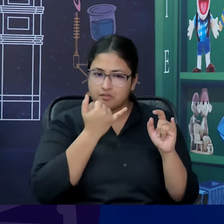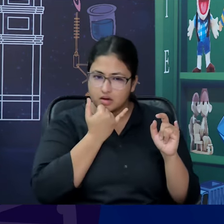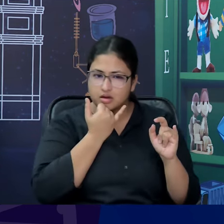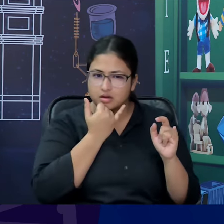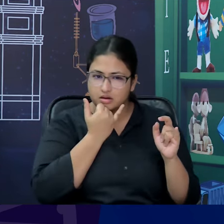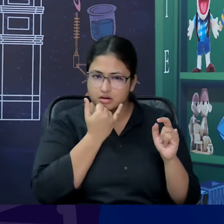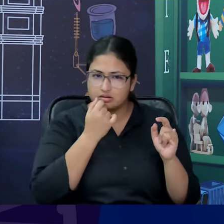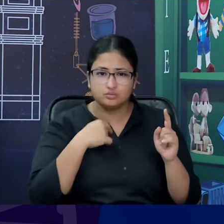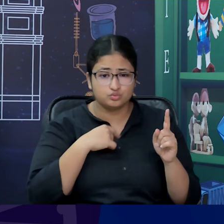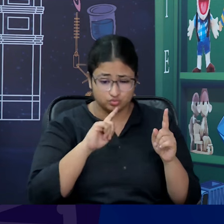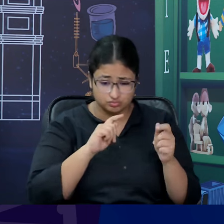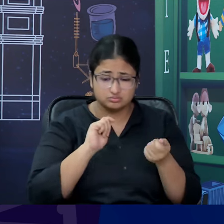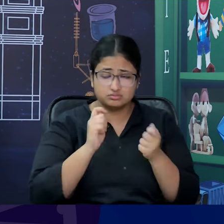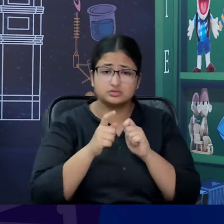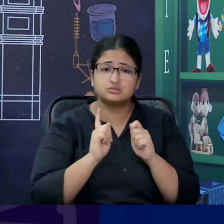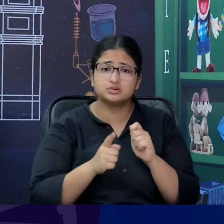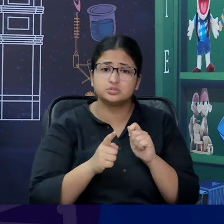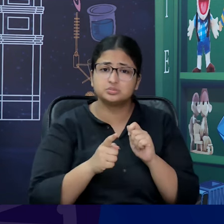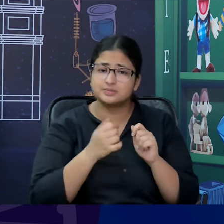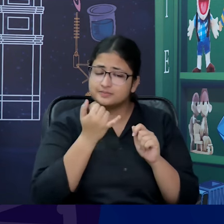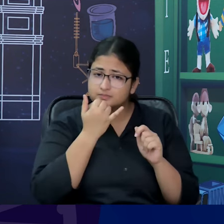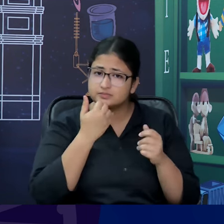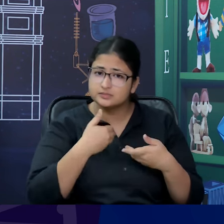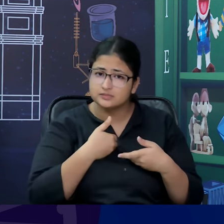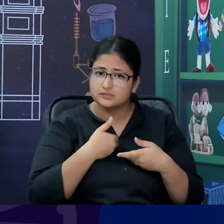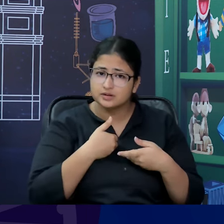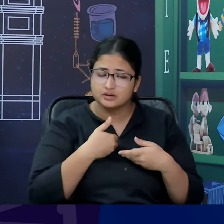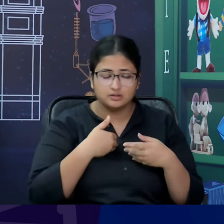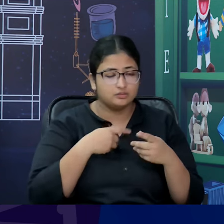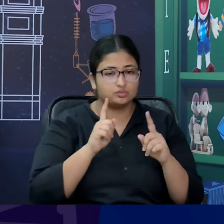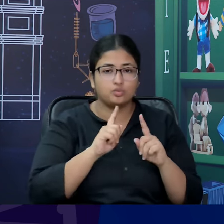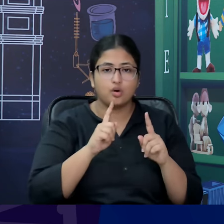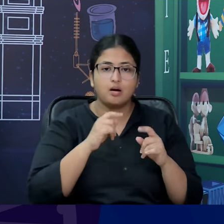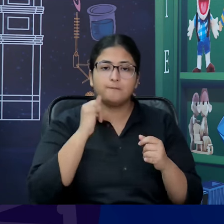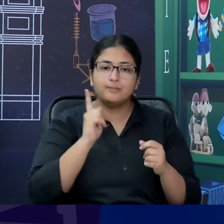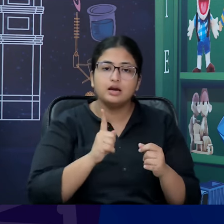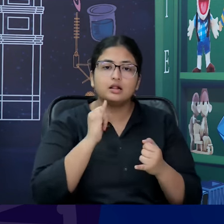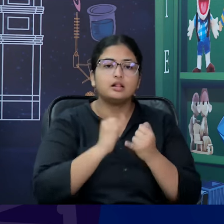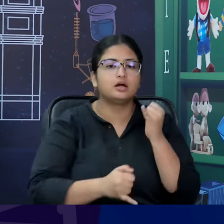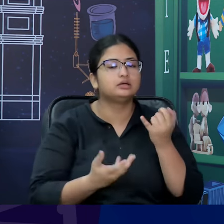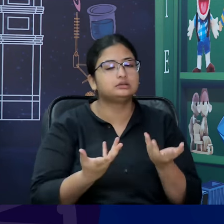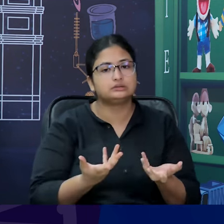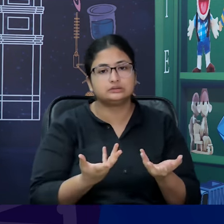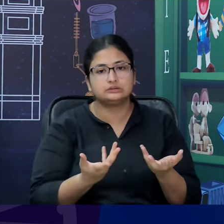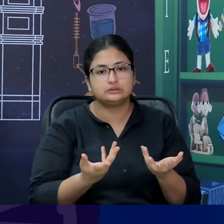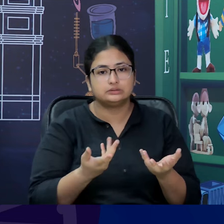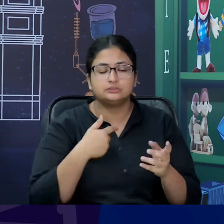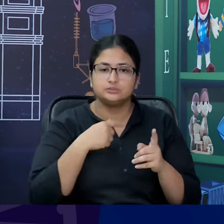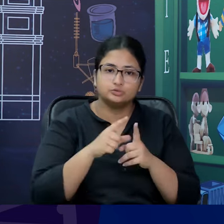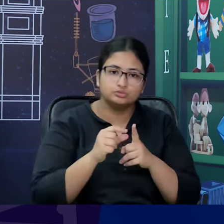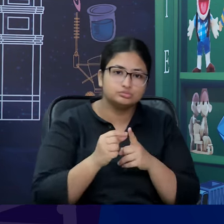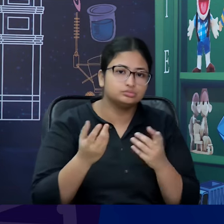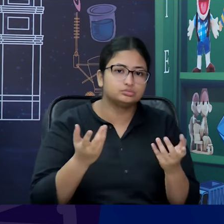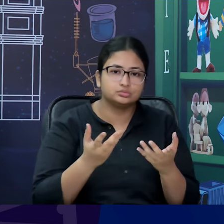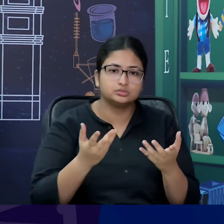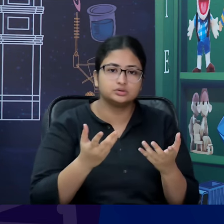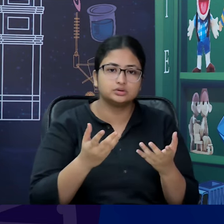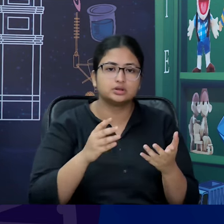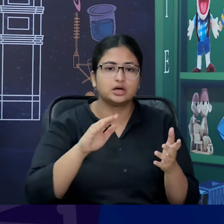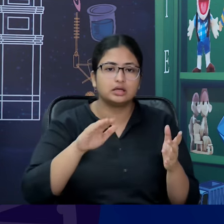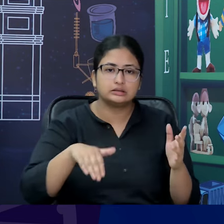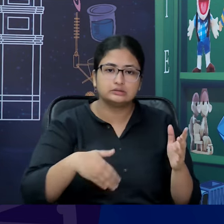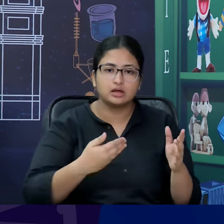मैं उसके मर्म को नहीं समझ सका और बिना बात में ही जबरदस्ती उसे श्रोताओं तक पाठकों तक